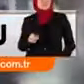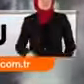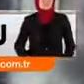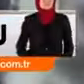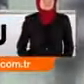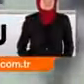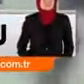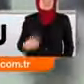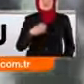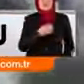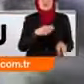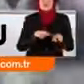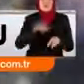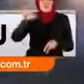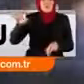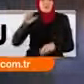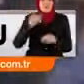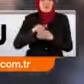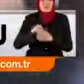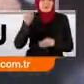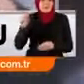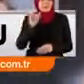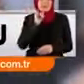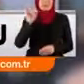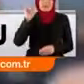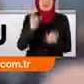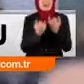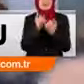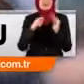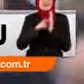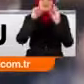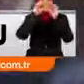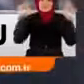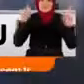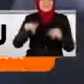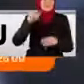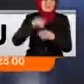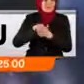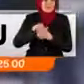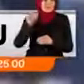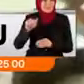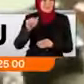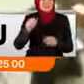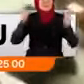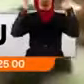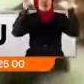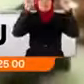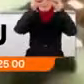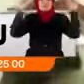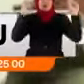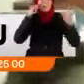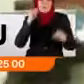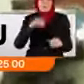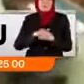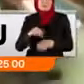Ana muhalefet partisi İtalya'nın kardeşlerim milletvekilleri ellerinde pankartlarla bir anda meclise girdi